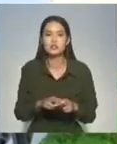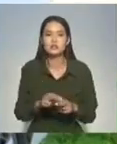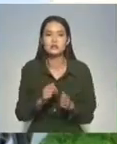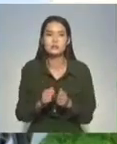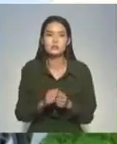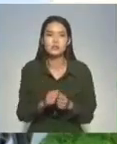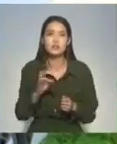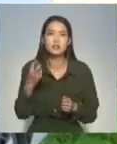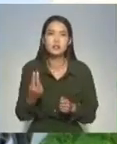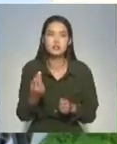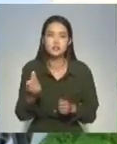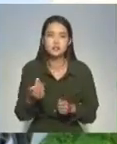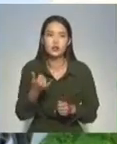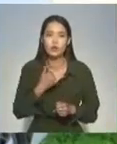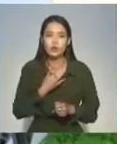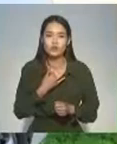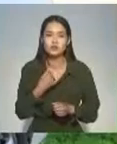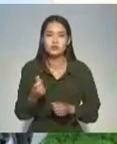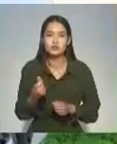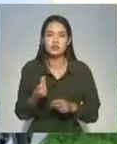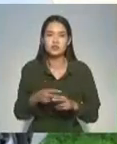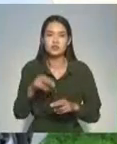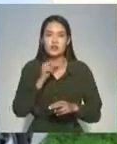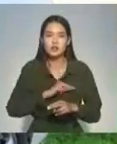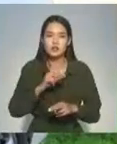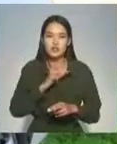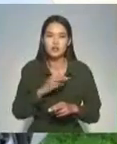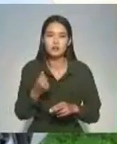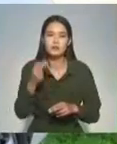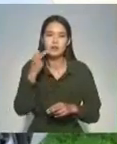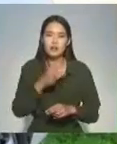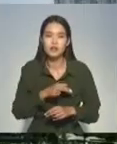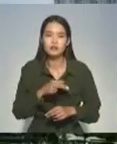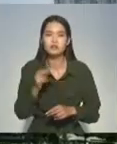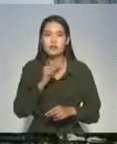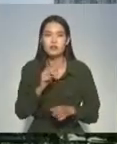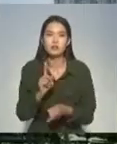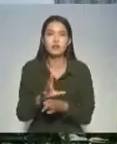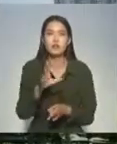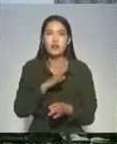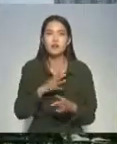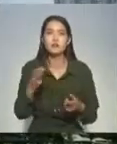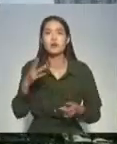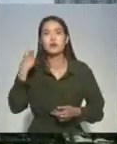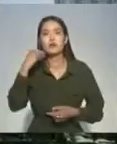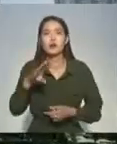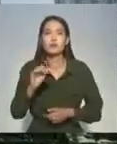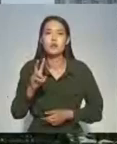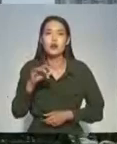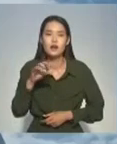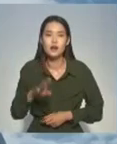сменением населением, а значит, их работа будет более качественной и эффективной. Касым Жомарт Токаев